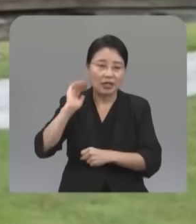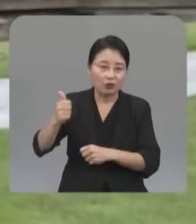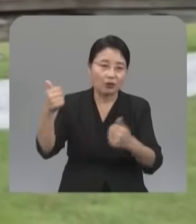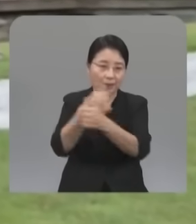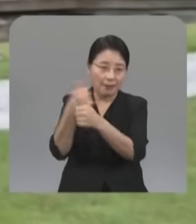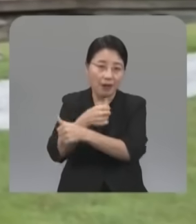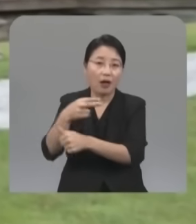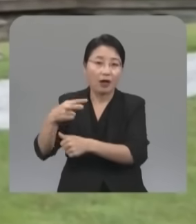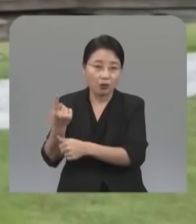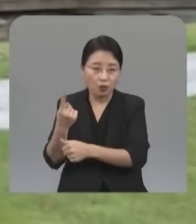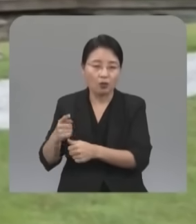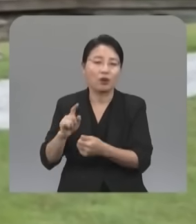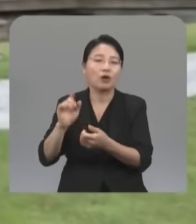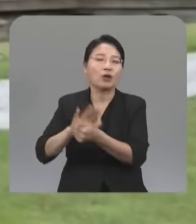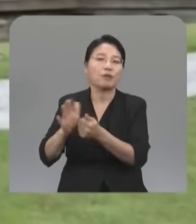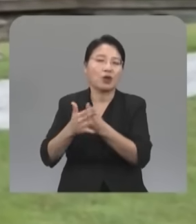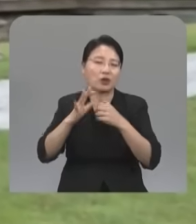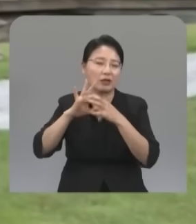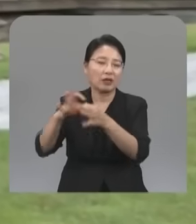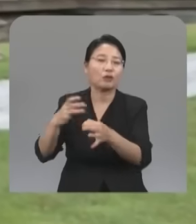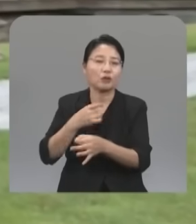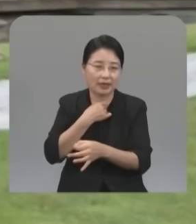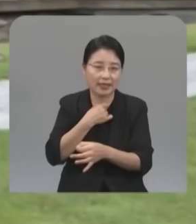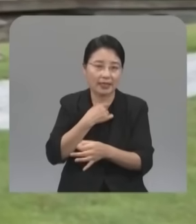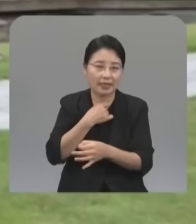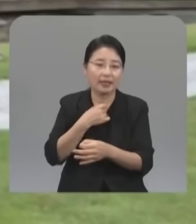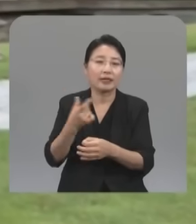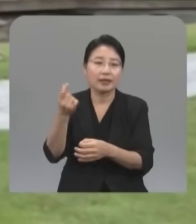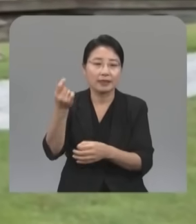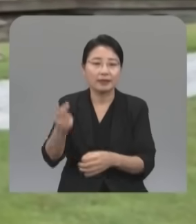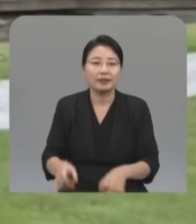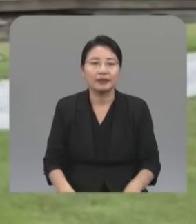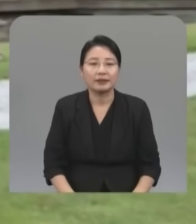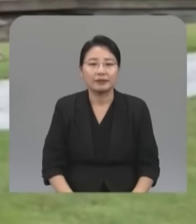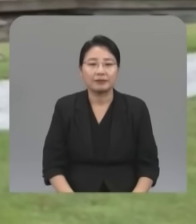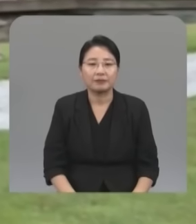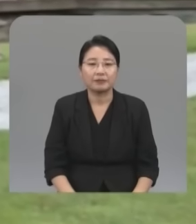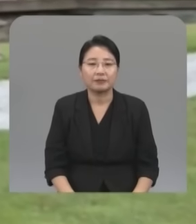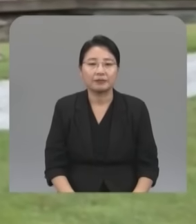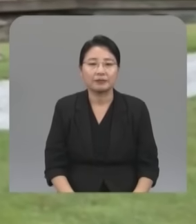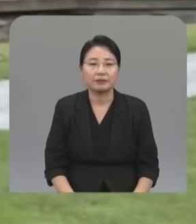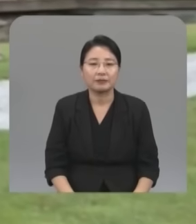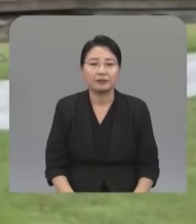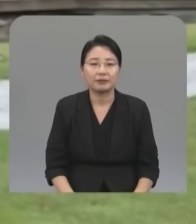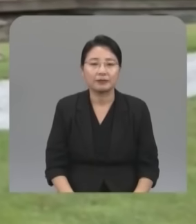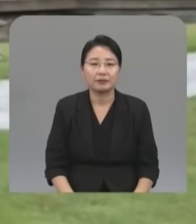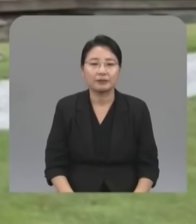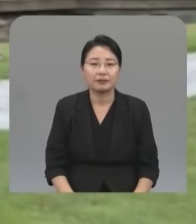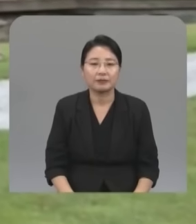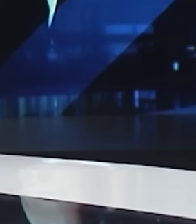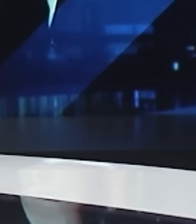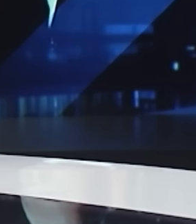않도록 하겠다는 뜻으로 보입니다. 미국 캠프 데이비드 앞에서 KBS 뉴스 조태흠입니다.